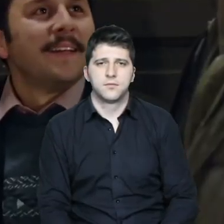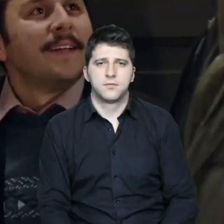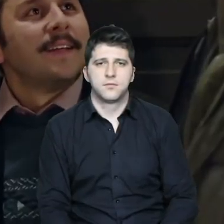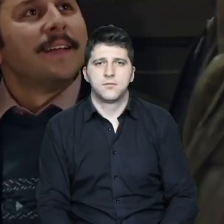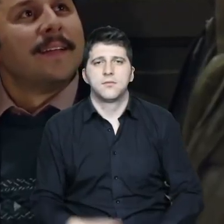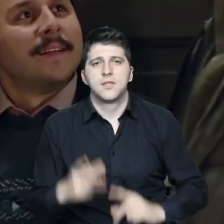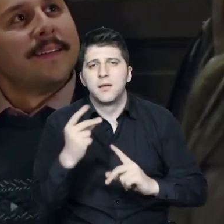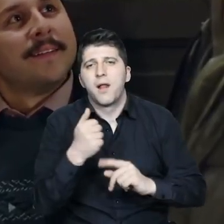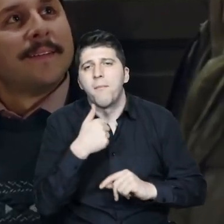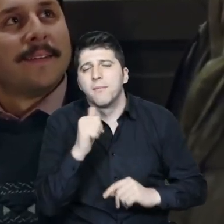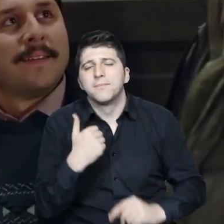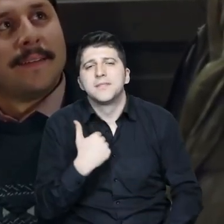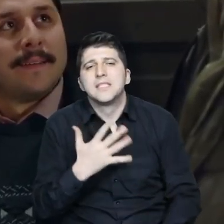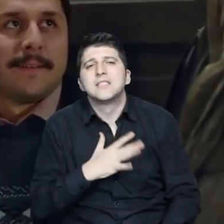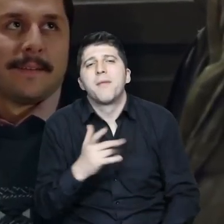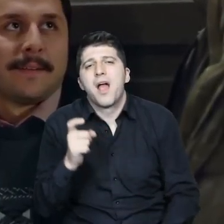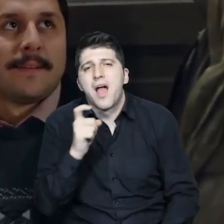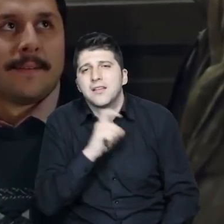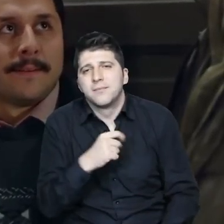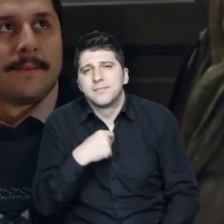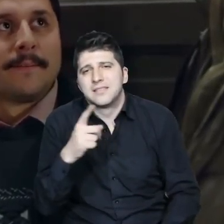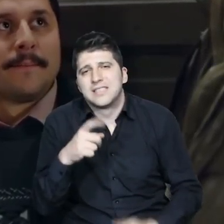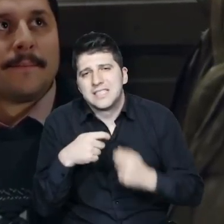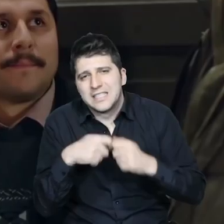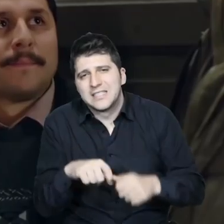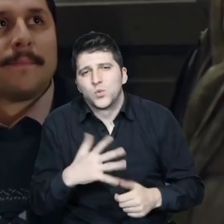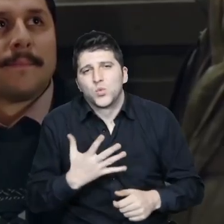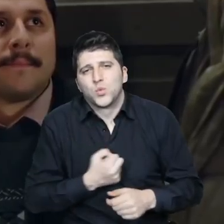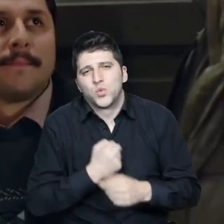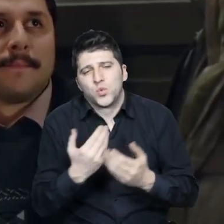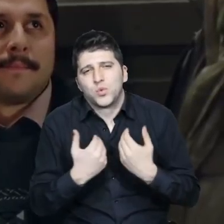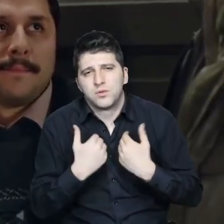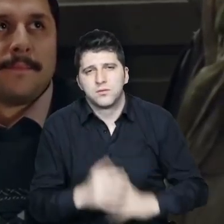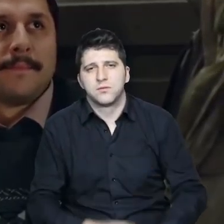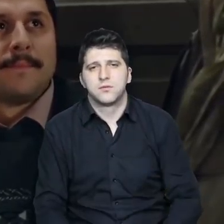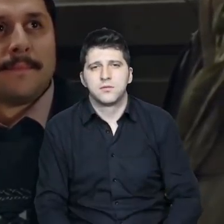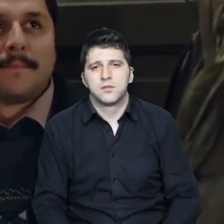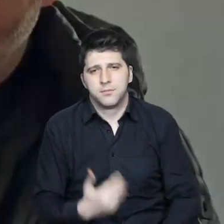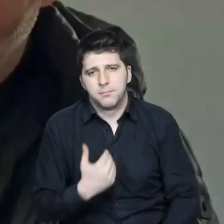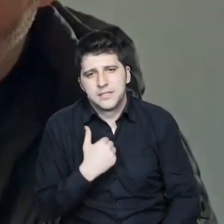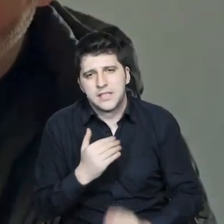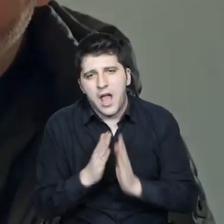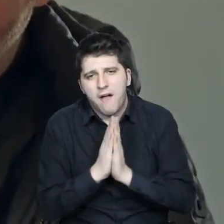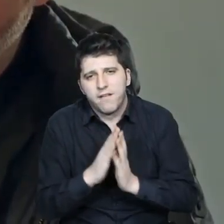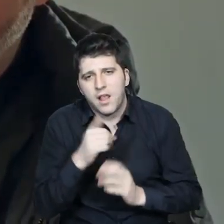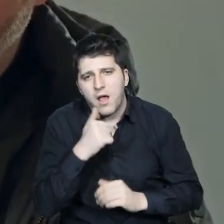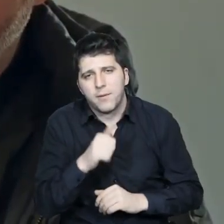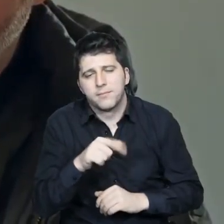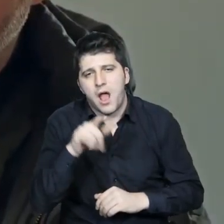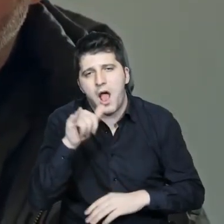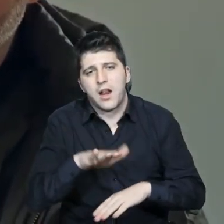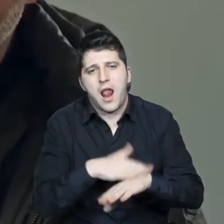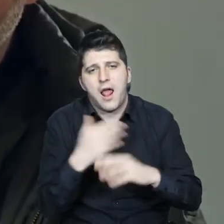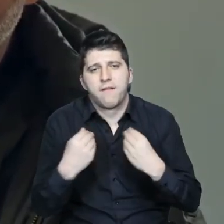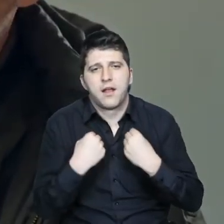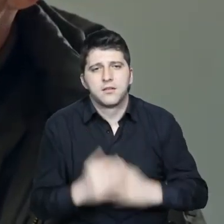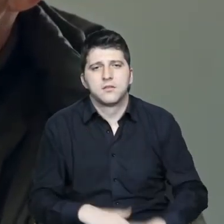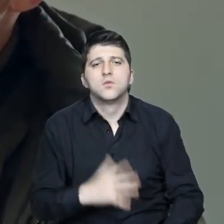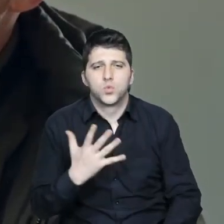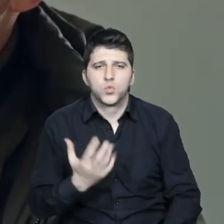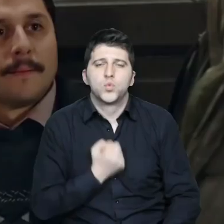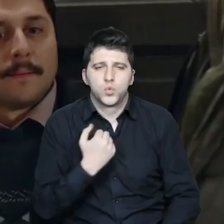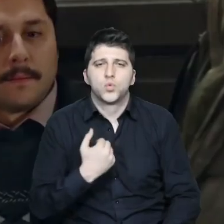İbrahim abi, istemeden seni biraz kırdık, üzdük. Bizi affet abi, hakkını helal et.